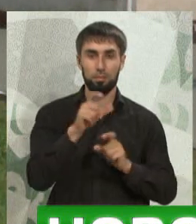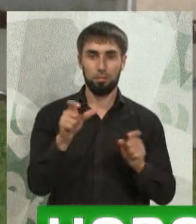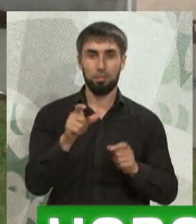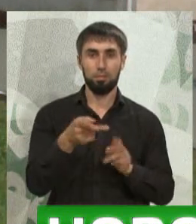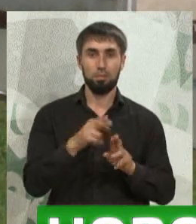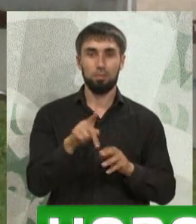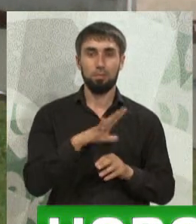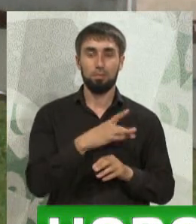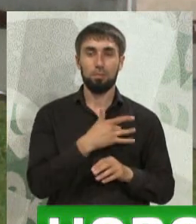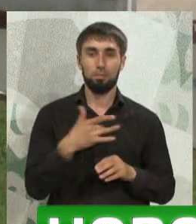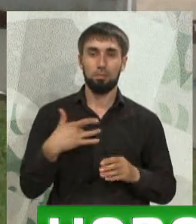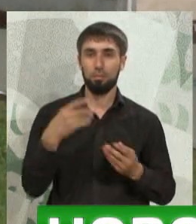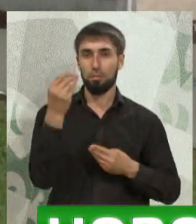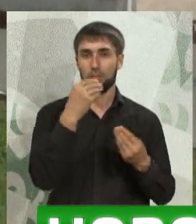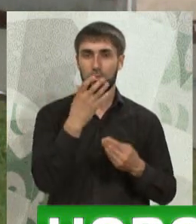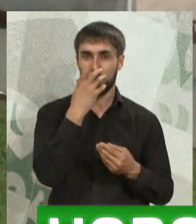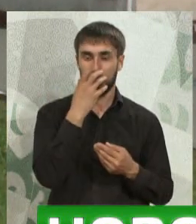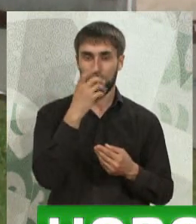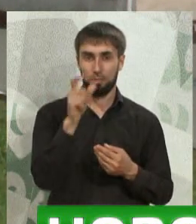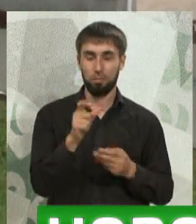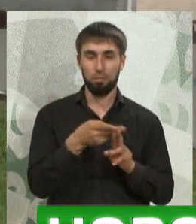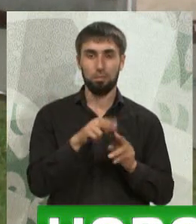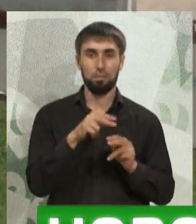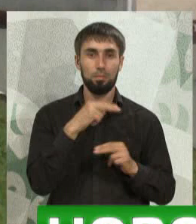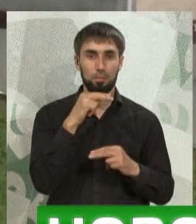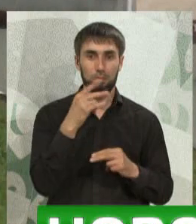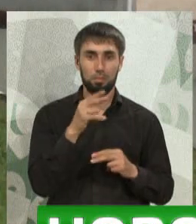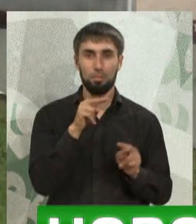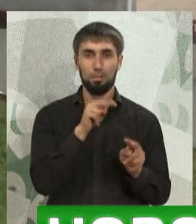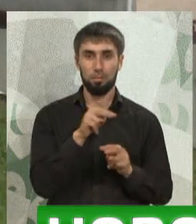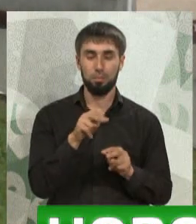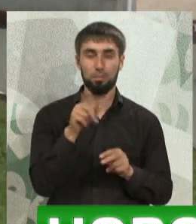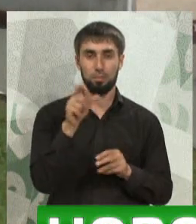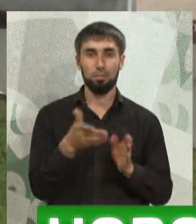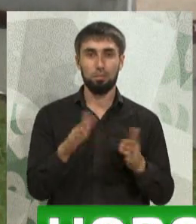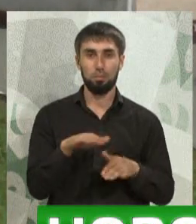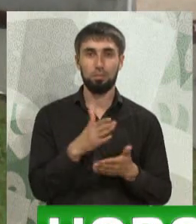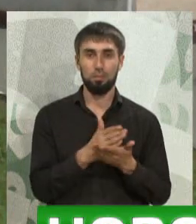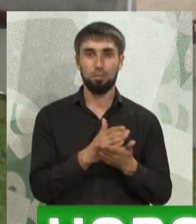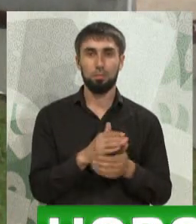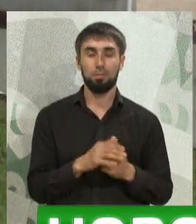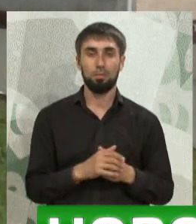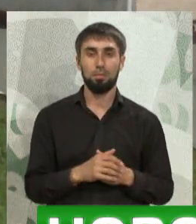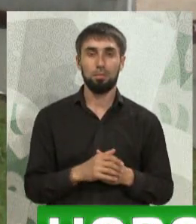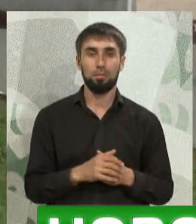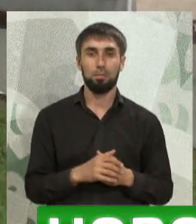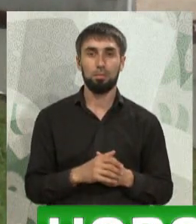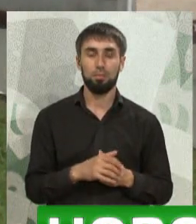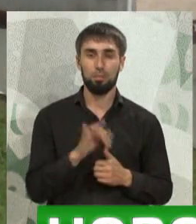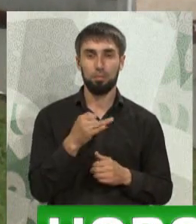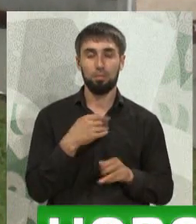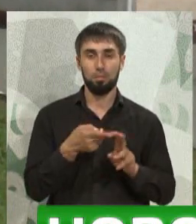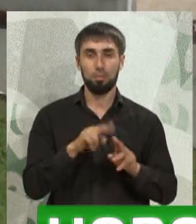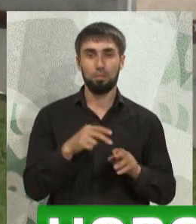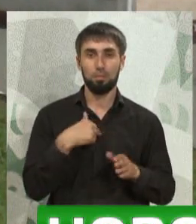вентиляции легких, остаются пациенты, которые требуют пристального внимания, интенсивной терапии, остаются, их достаточно. Поэтому мы продолжаем